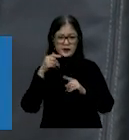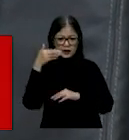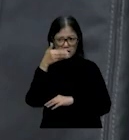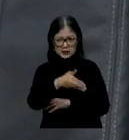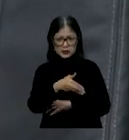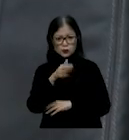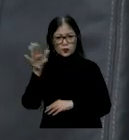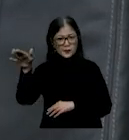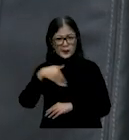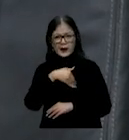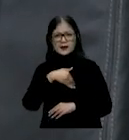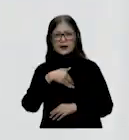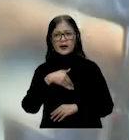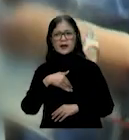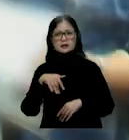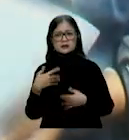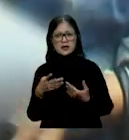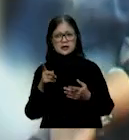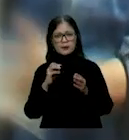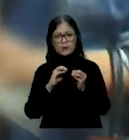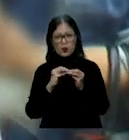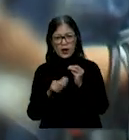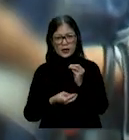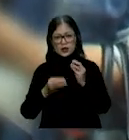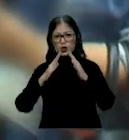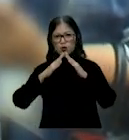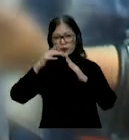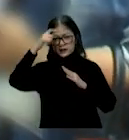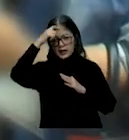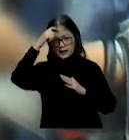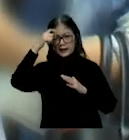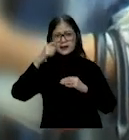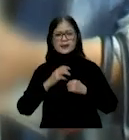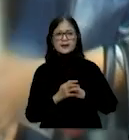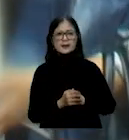pemanggilan terhadap pihak rumah sakit. Dari Palembang, Sumatera Selatan, Firdaus Anyus melaporkan.